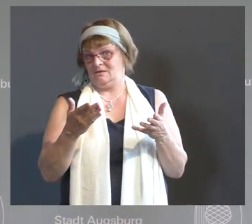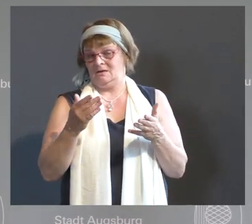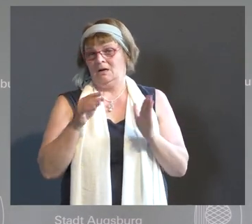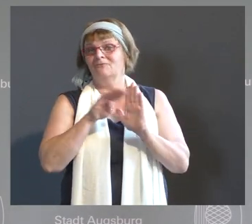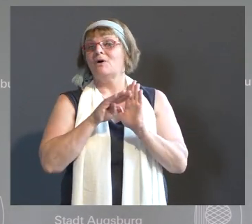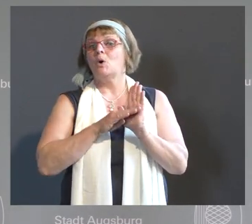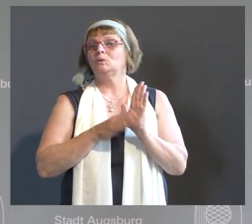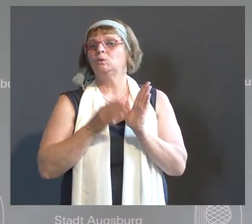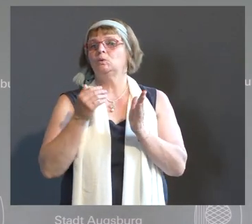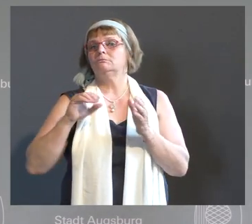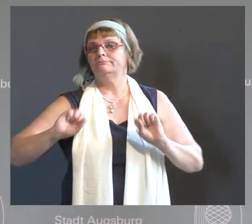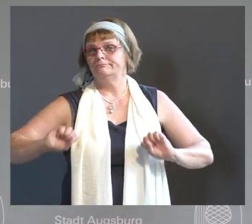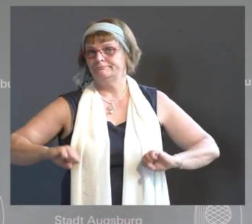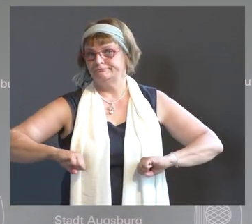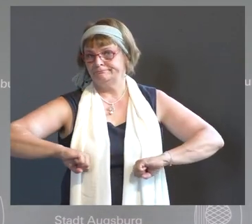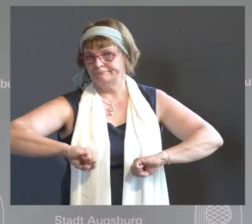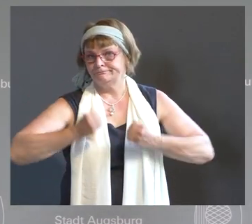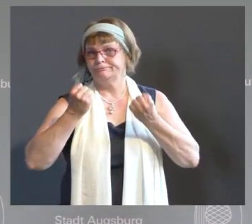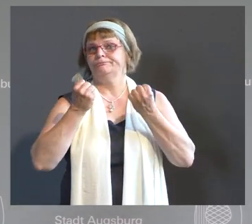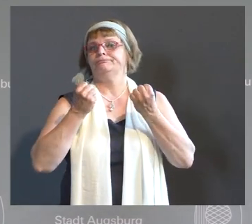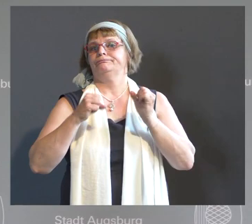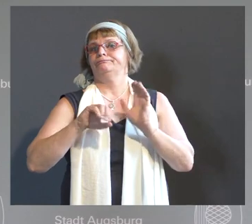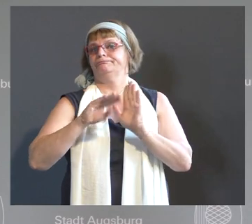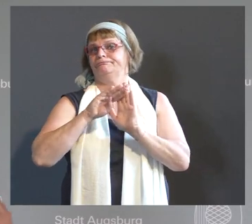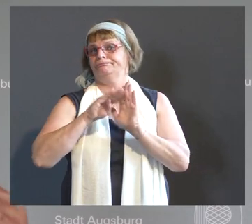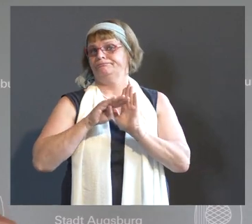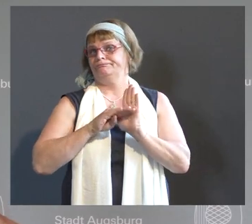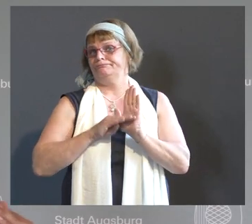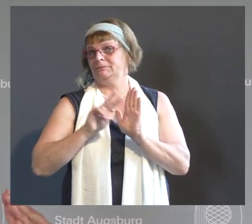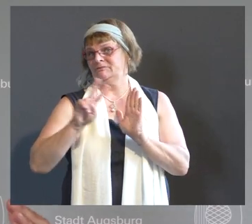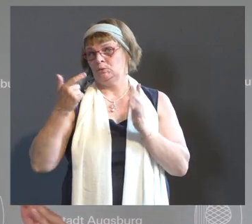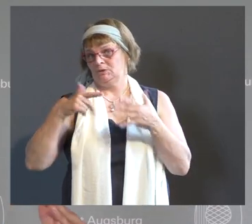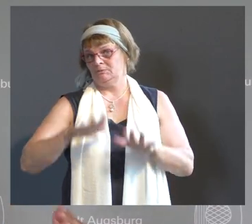auch nachher geben, man findet sie aber auch im Internet. Das